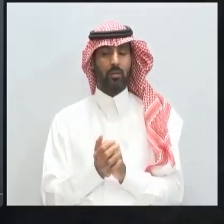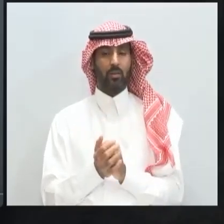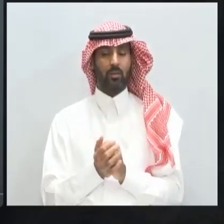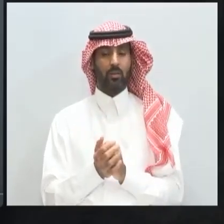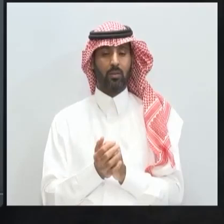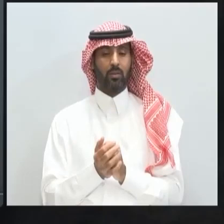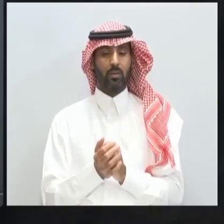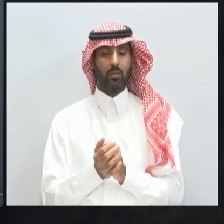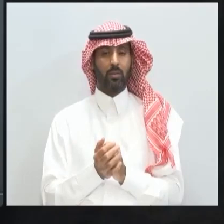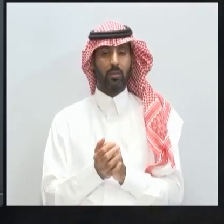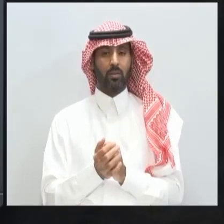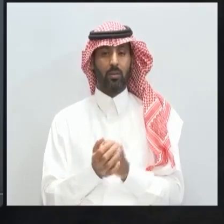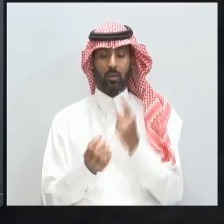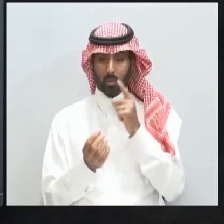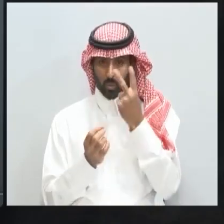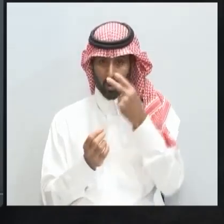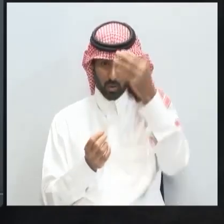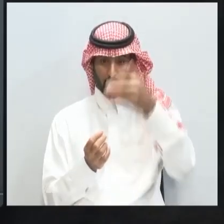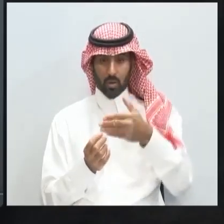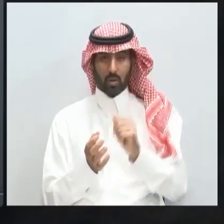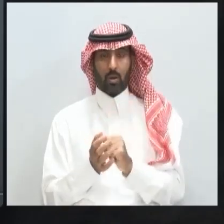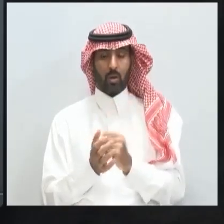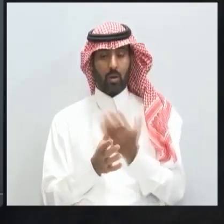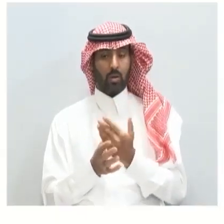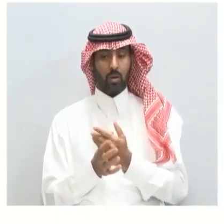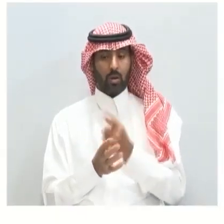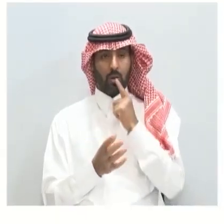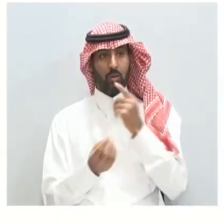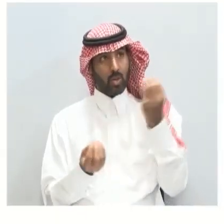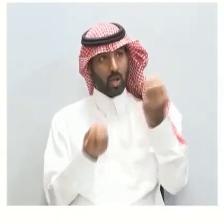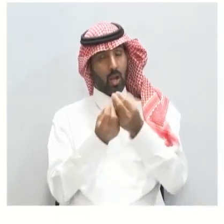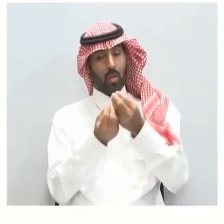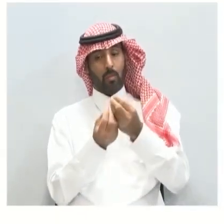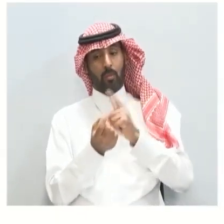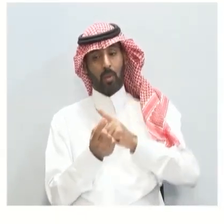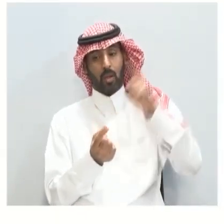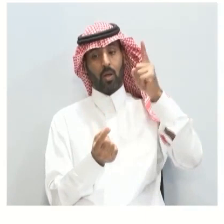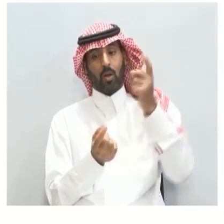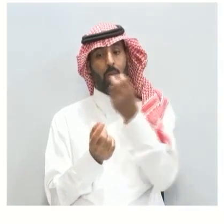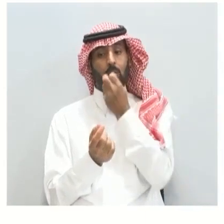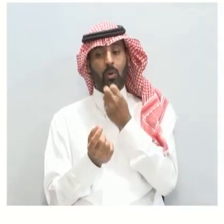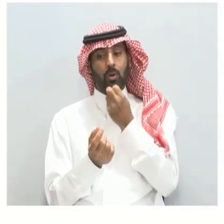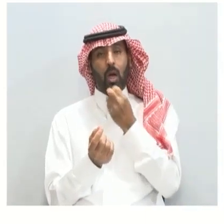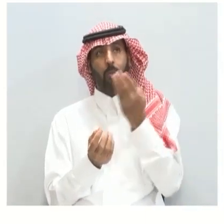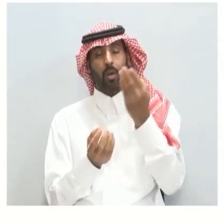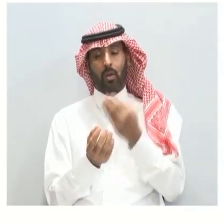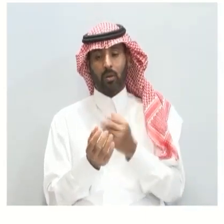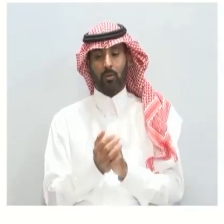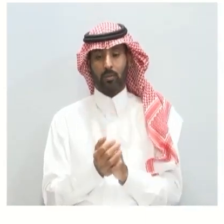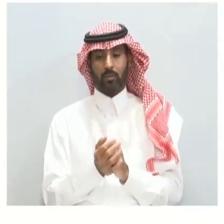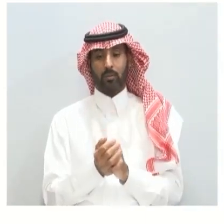احسنتم وفقتم كما هو ظاهر امامكم لانه متعلق مباشره بالقران الكريم